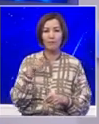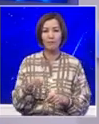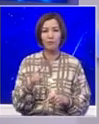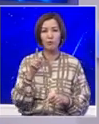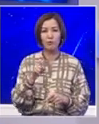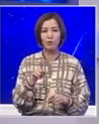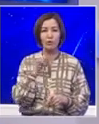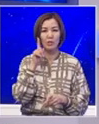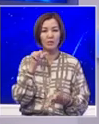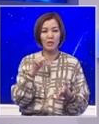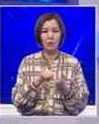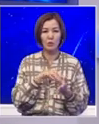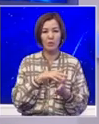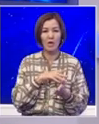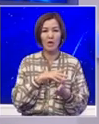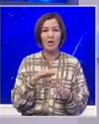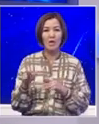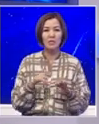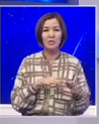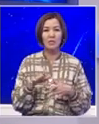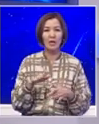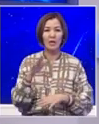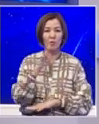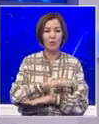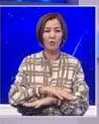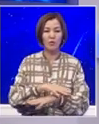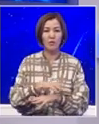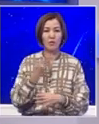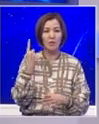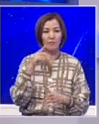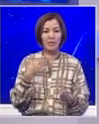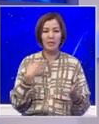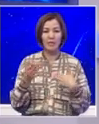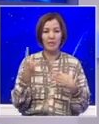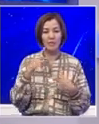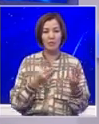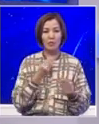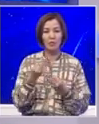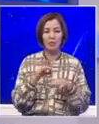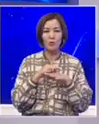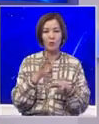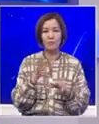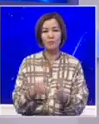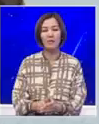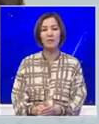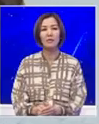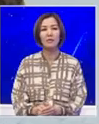жүзге жуық жас қатысуда, шара шеңберінде пленарлық отырыс, пікірталастар, интеллектуалдық ойындар өткізілмек.